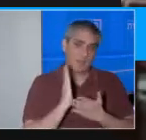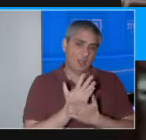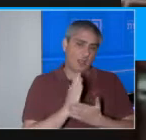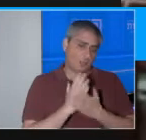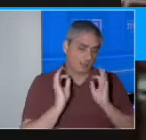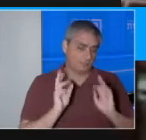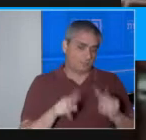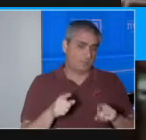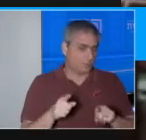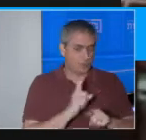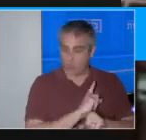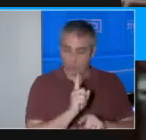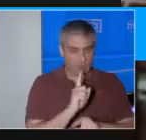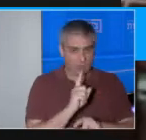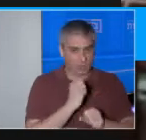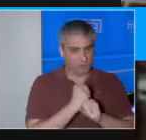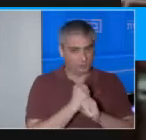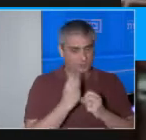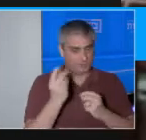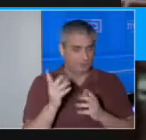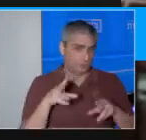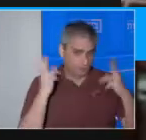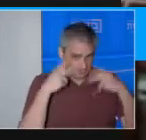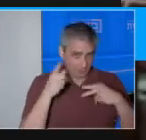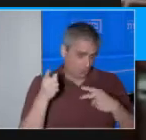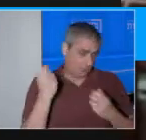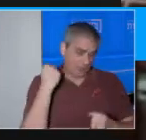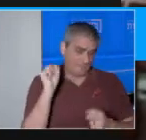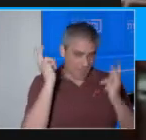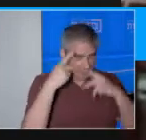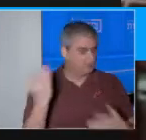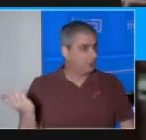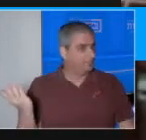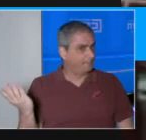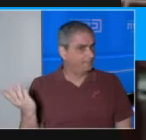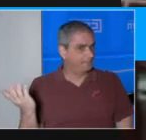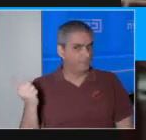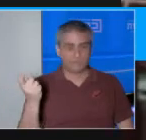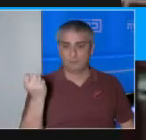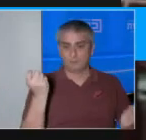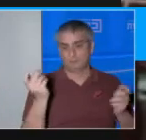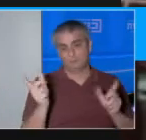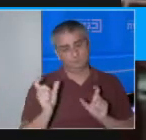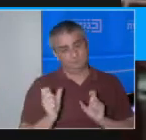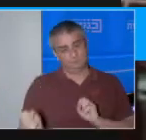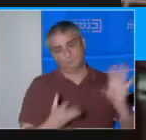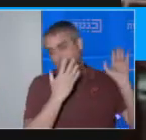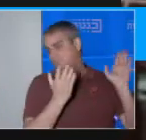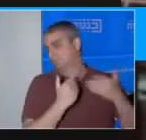הלכה למעשה לא לדבוק בקווים שהסכמנו עליהם, היא הפרה בעצם הסכם, היא סגרה את הדלת